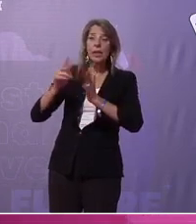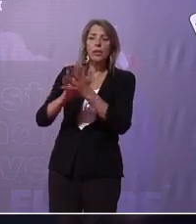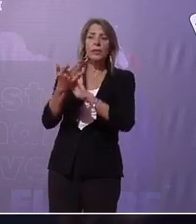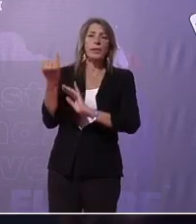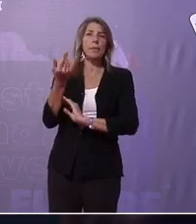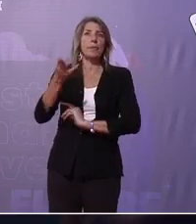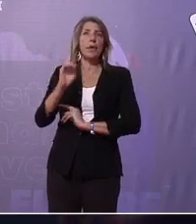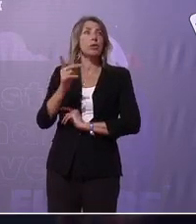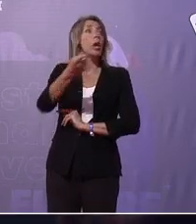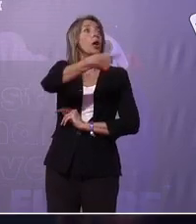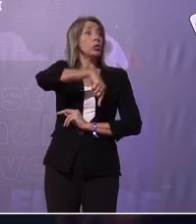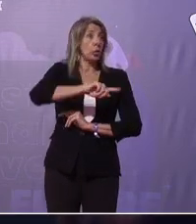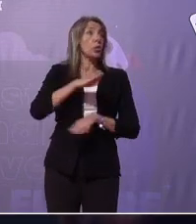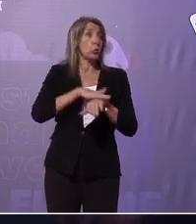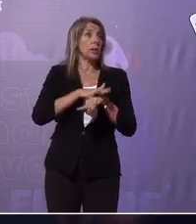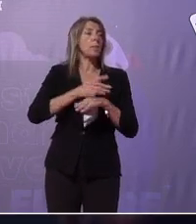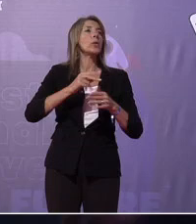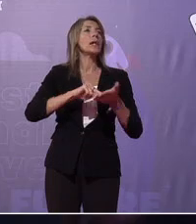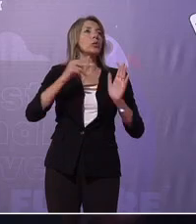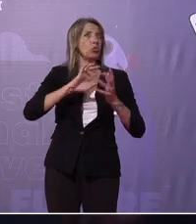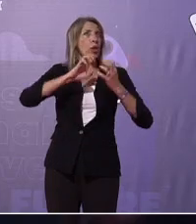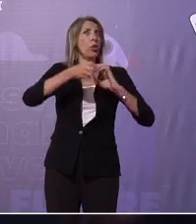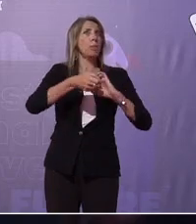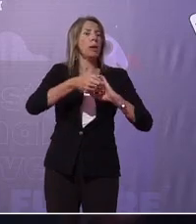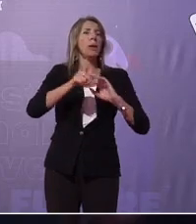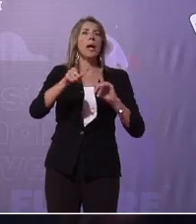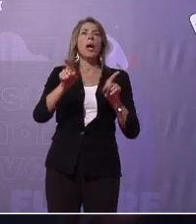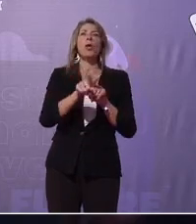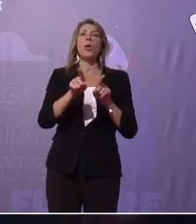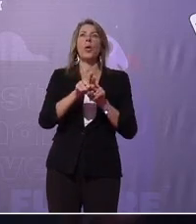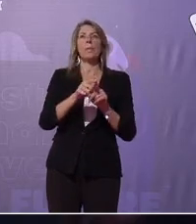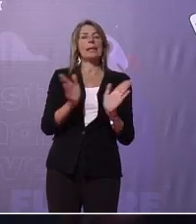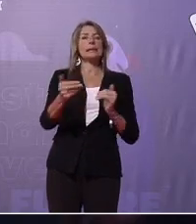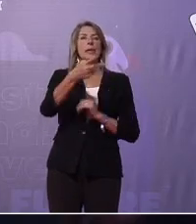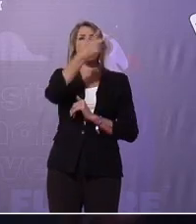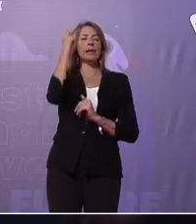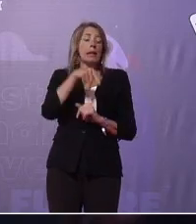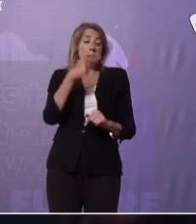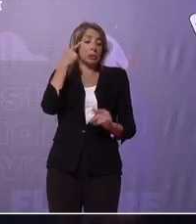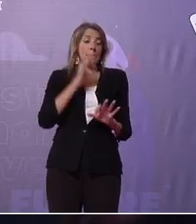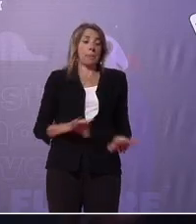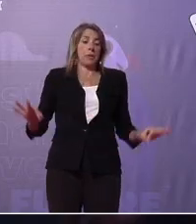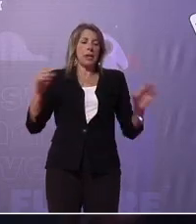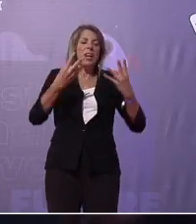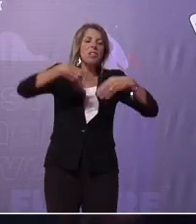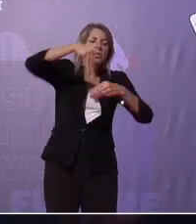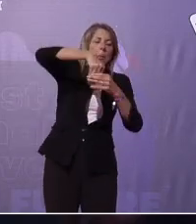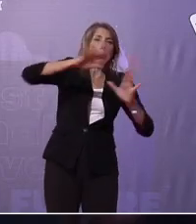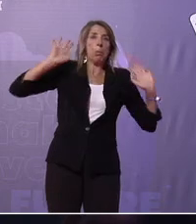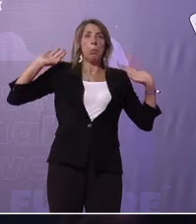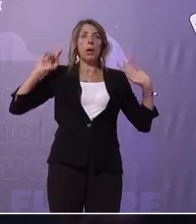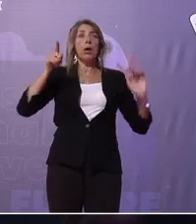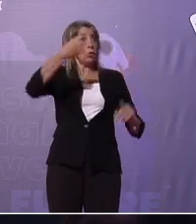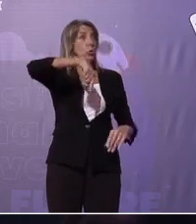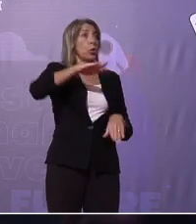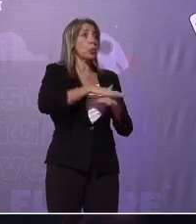utilizzando tecnologie molto complesse come un black box scatola nera della quale Noi non sappiamo come funziona tutti noi usiamo